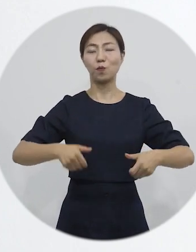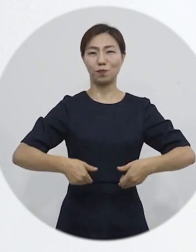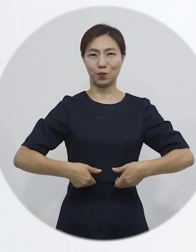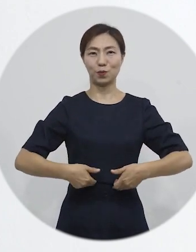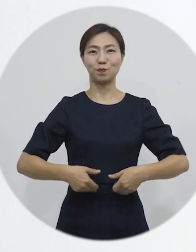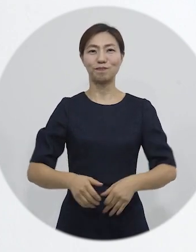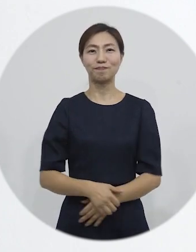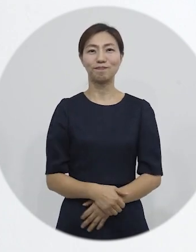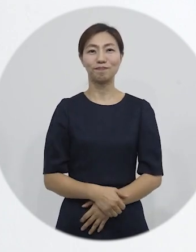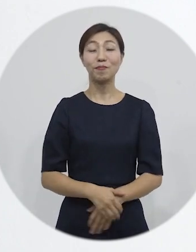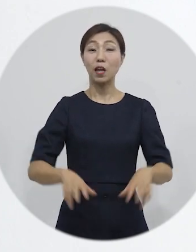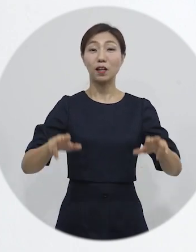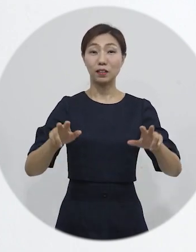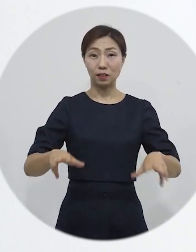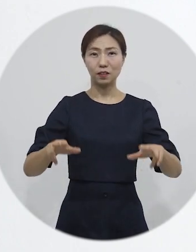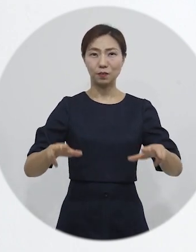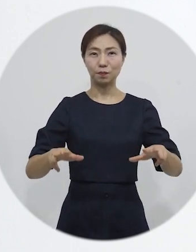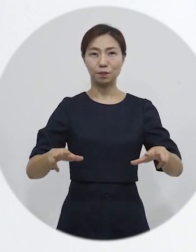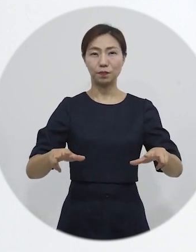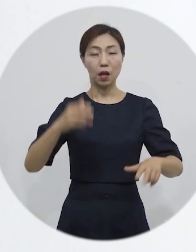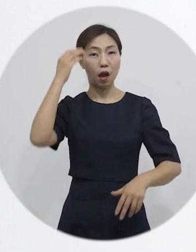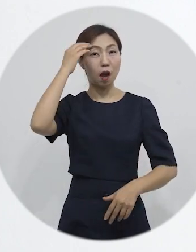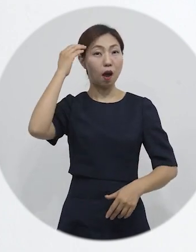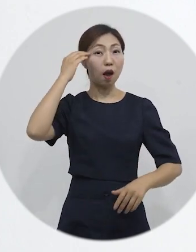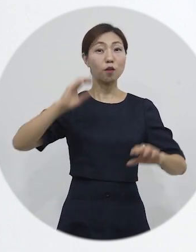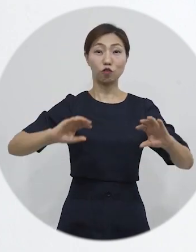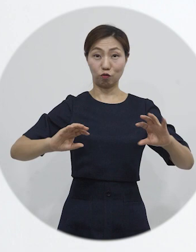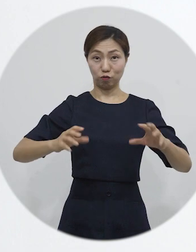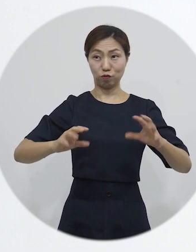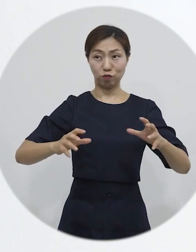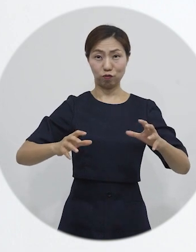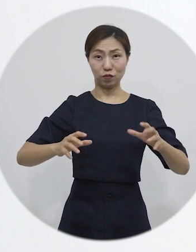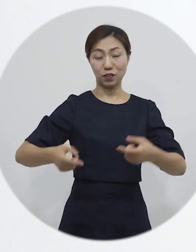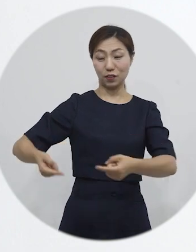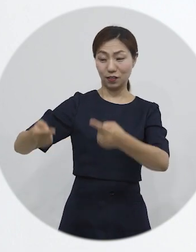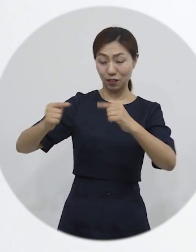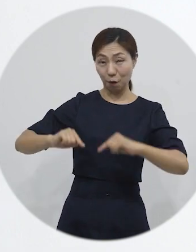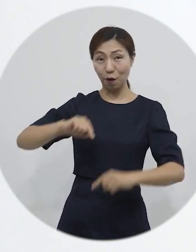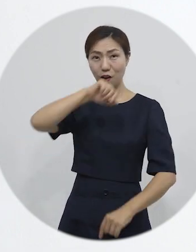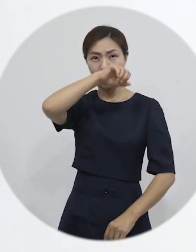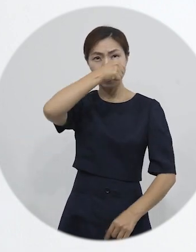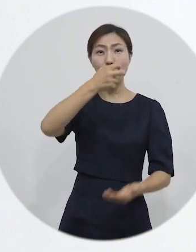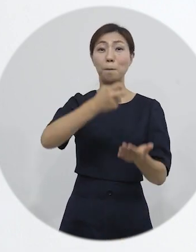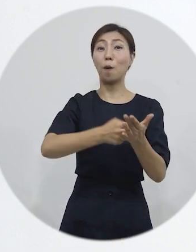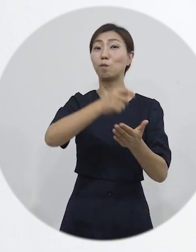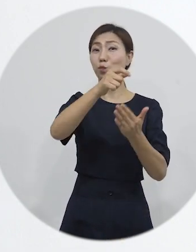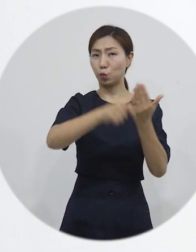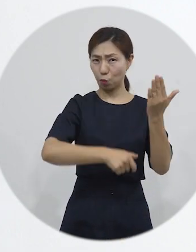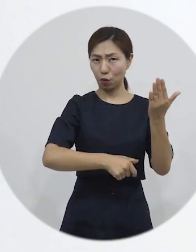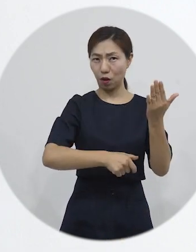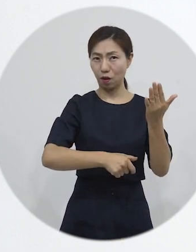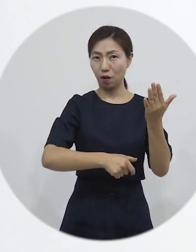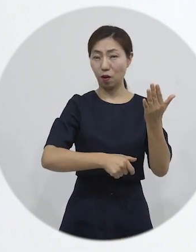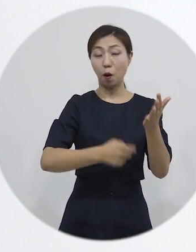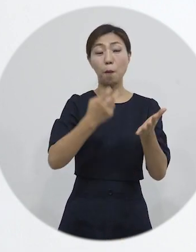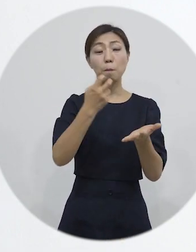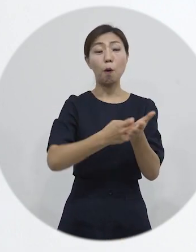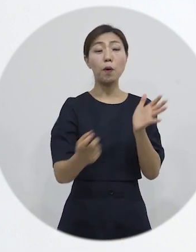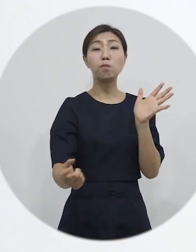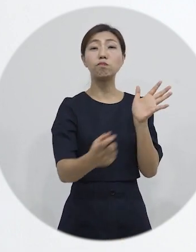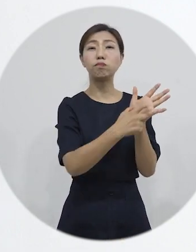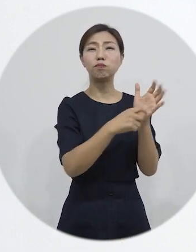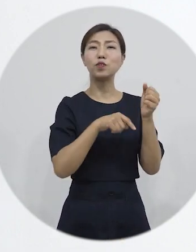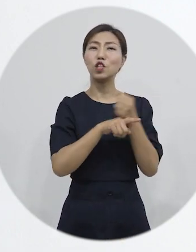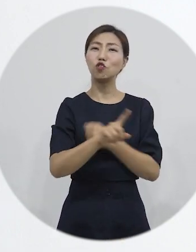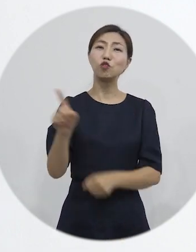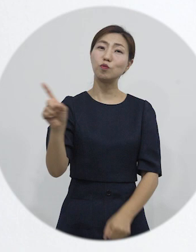시간을 통해서는 도대체 그러면 우리나라는 이 참여예산제도를 법에 의해서 하는 이유가 도대체